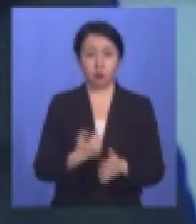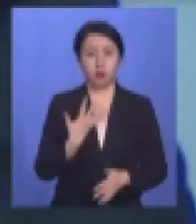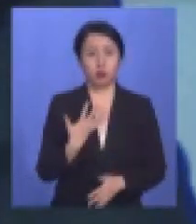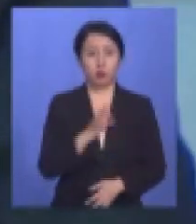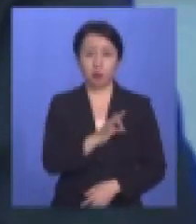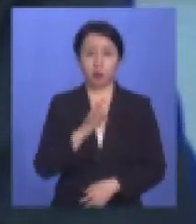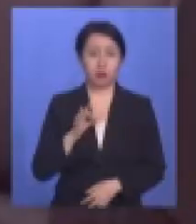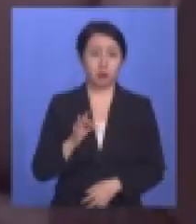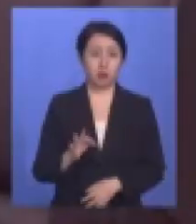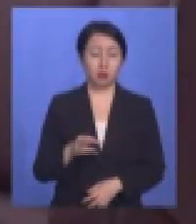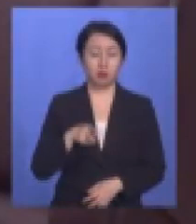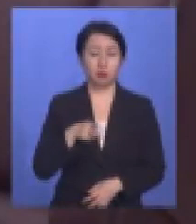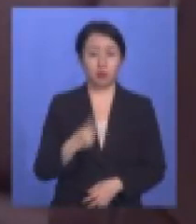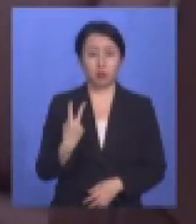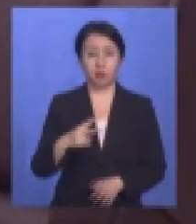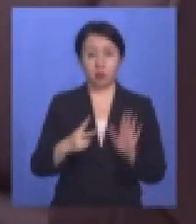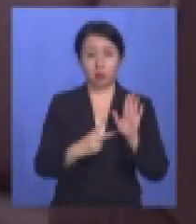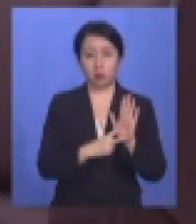медицинской отрасли до 5% к